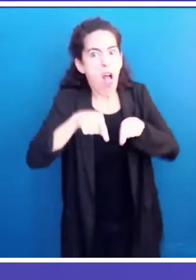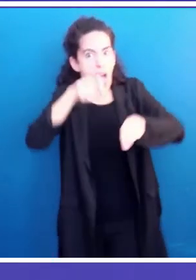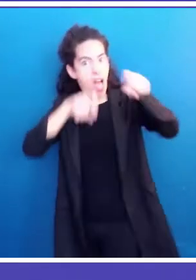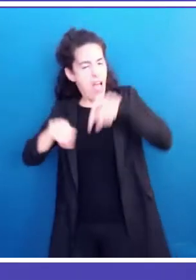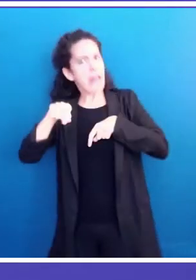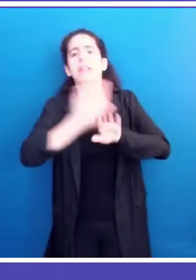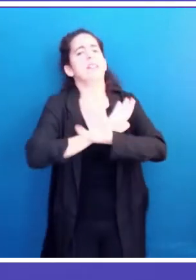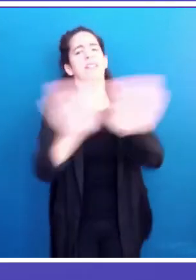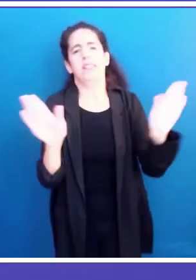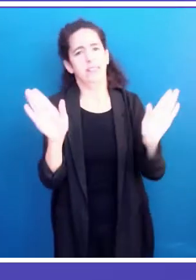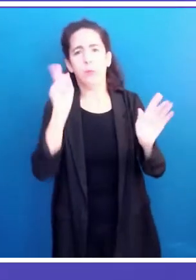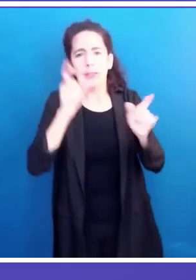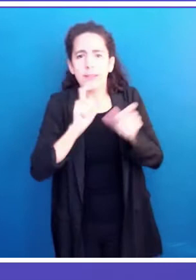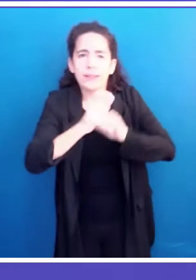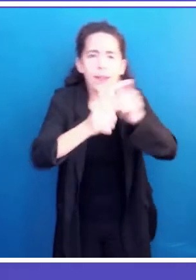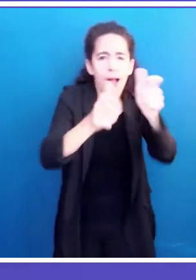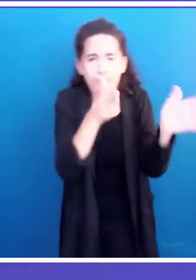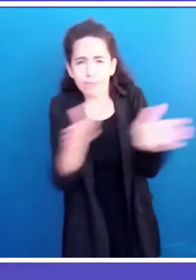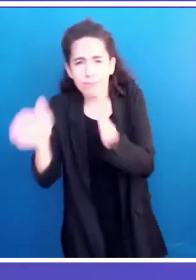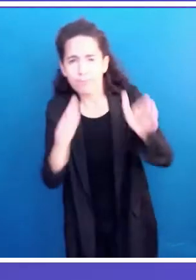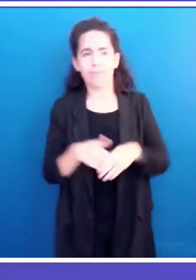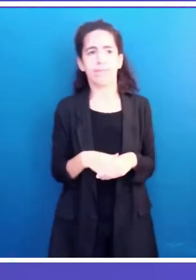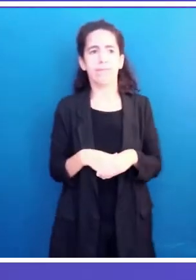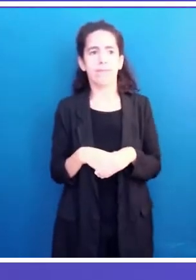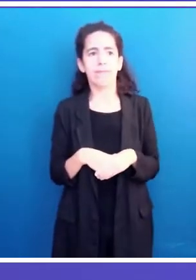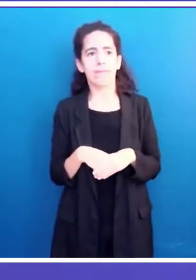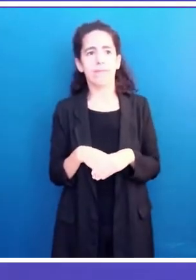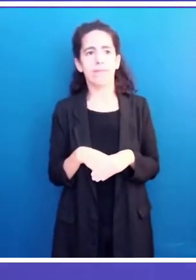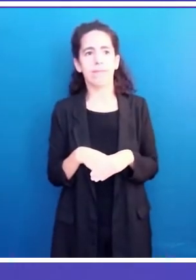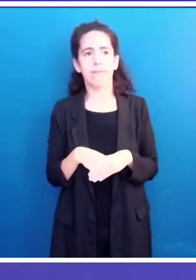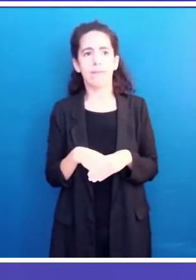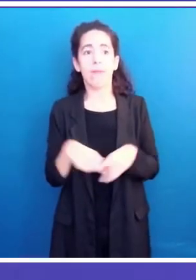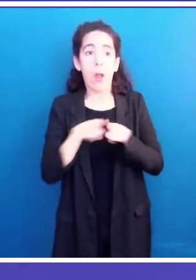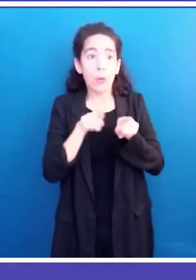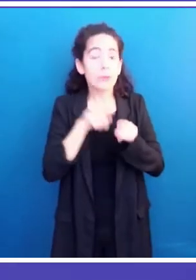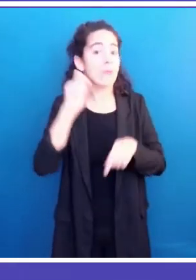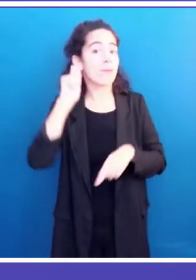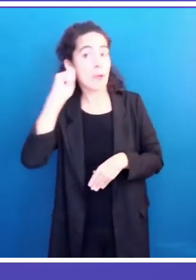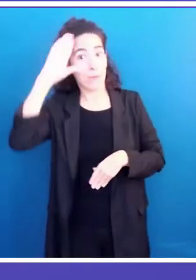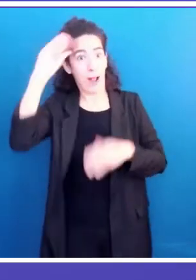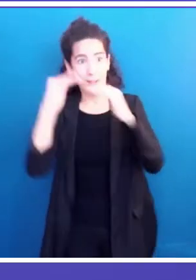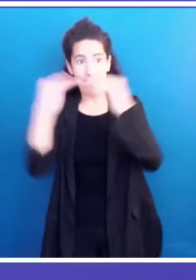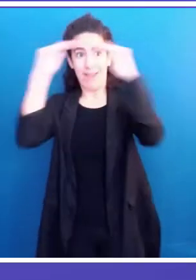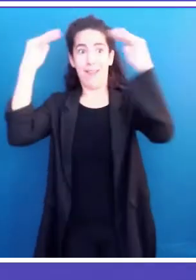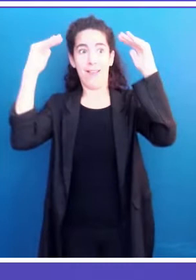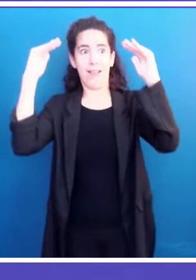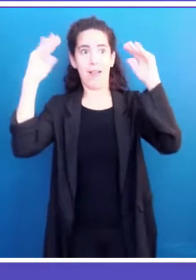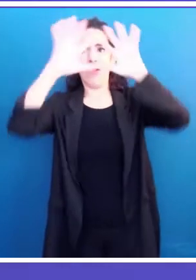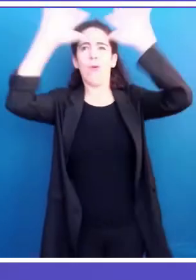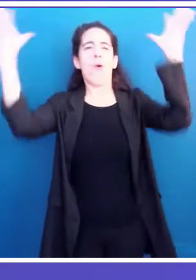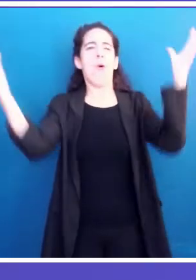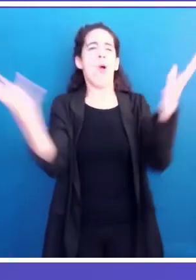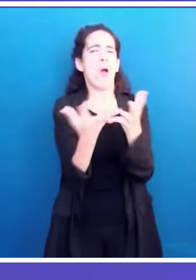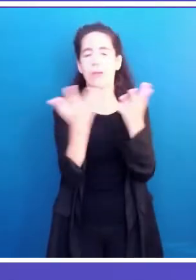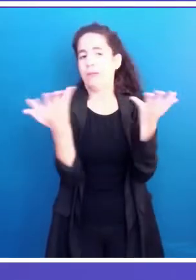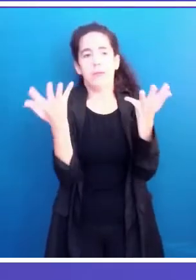مع وضع المرأة، والوعي إلى كيفية تعامل مختلف دول المتوسط مع العنف القائم